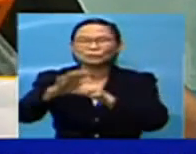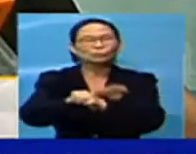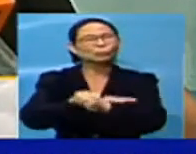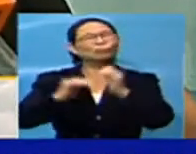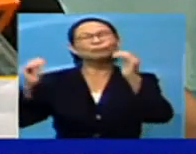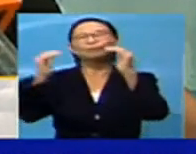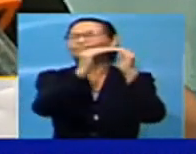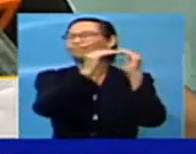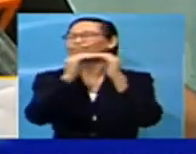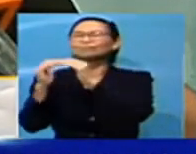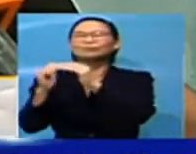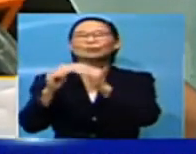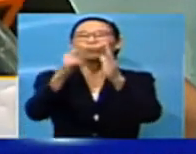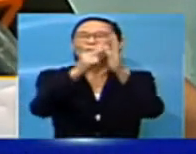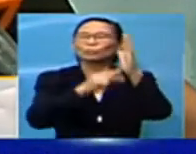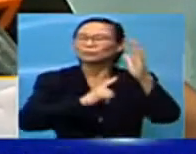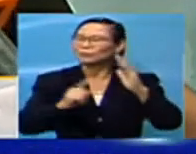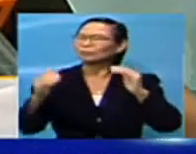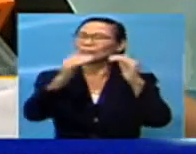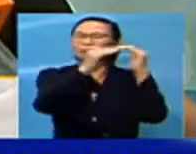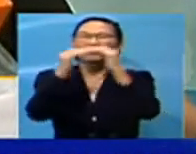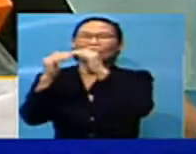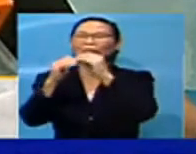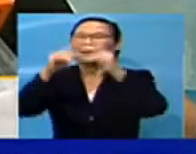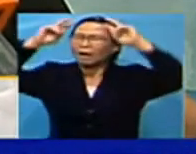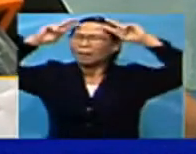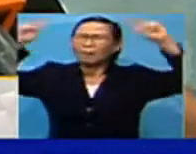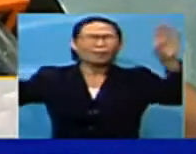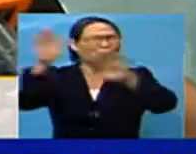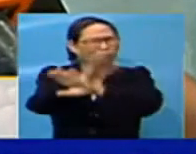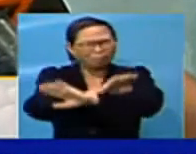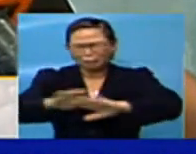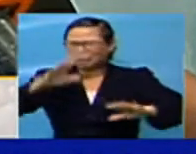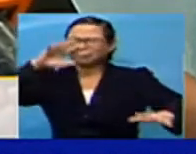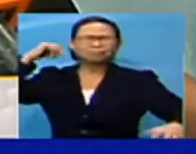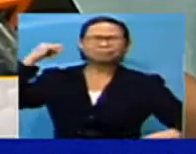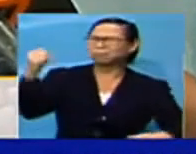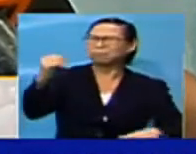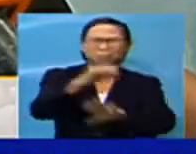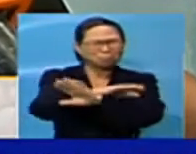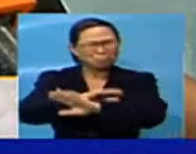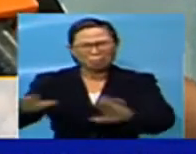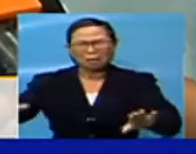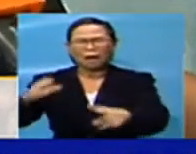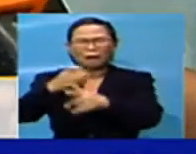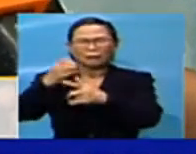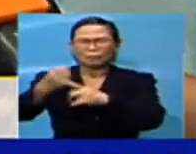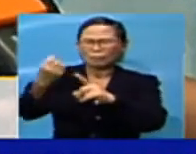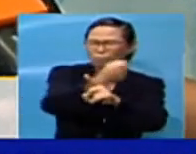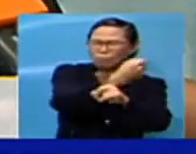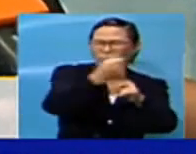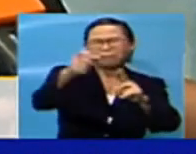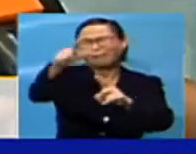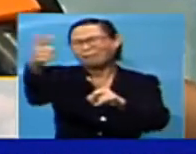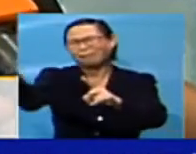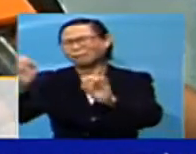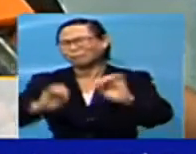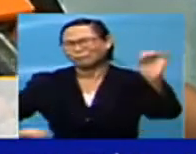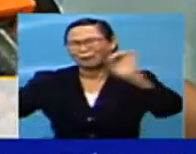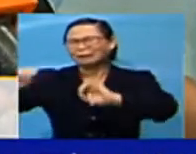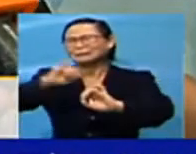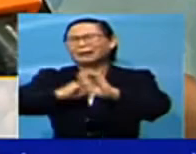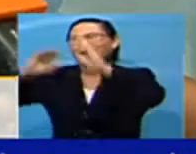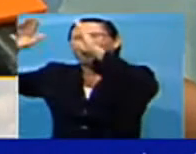adil dan cukup memberi keamanan, bukan memberi kezaliman ataupun menganiaya mana-mana pihak. Jadi saya